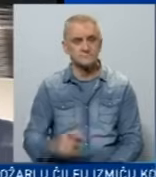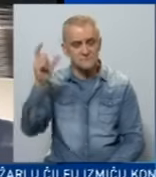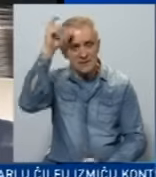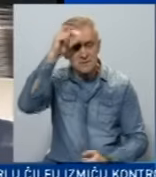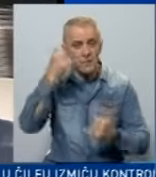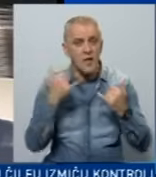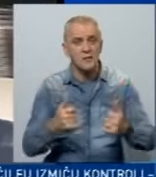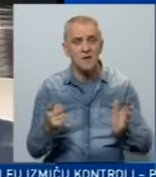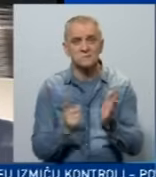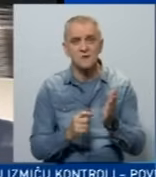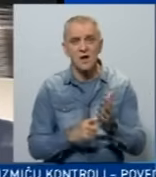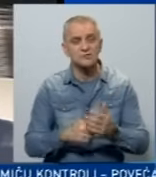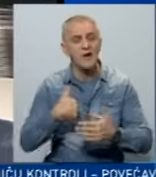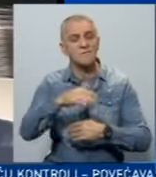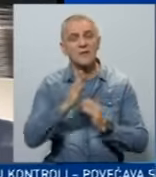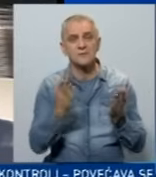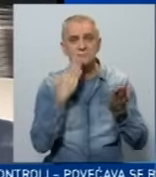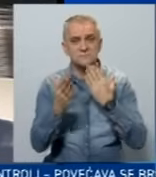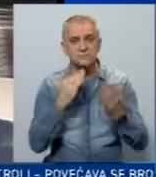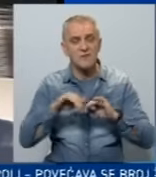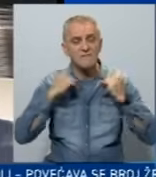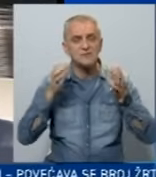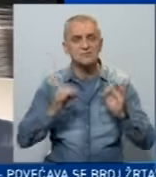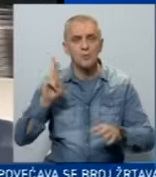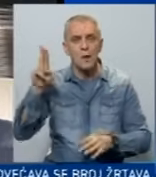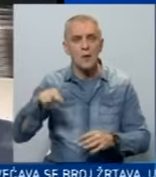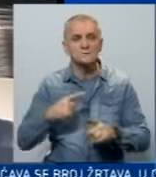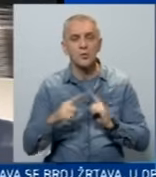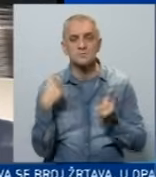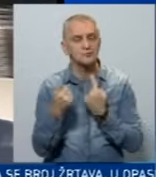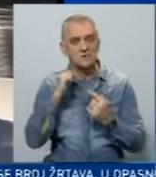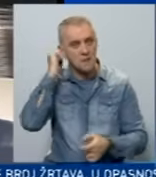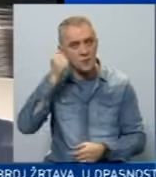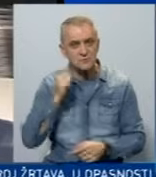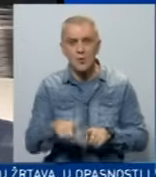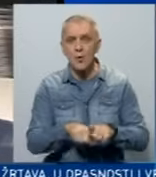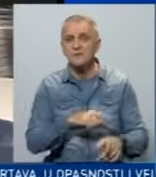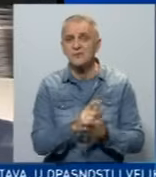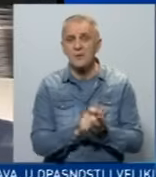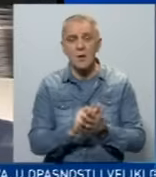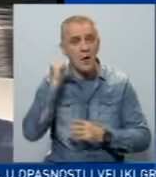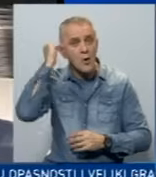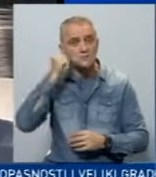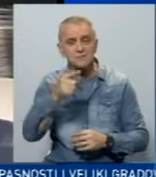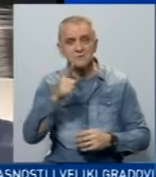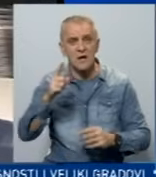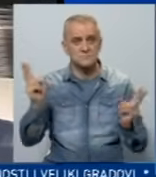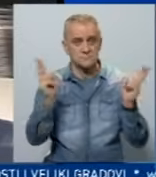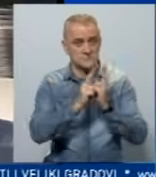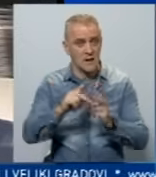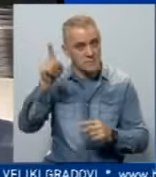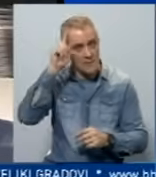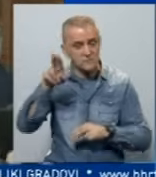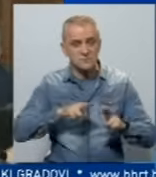Srbija je danas zatražila vanrednu sjednicu Vijeća sigurnosti UN-a zbog situacije na Kosovu. Istovremeno na Kosovu su se